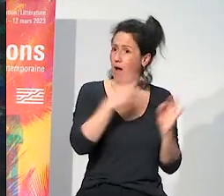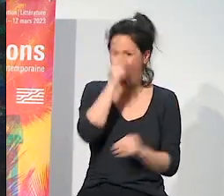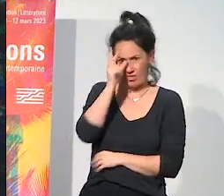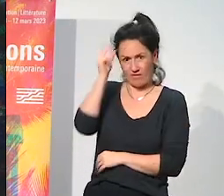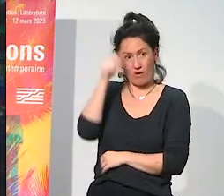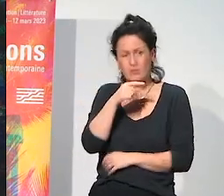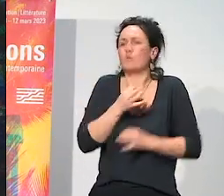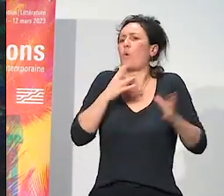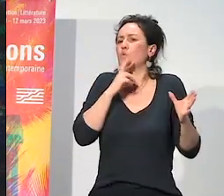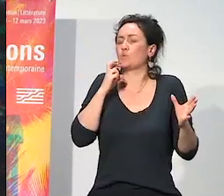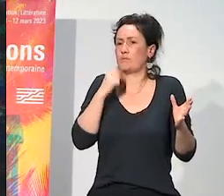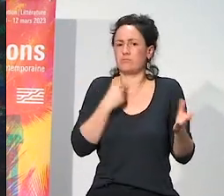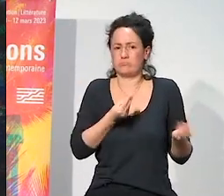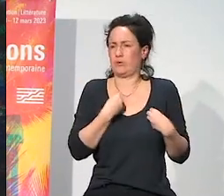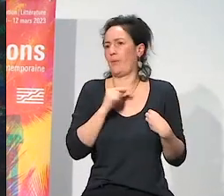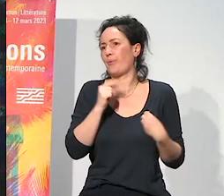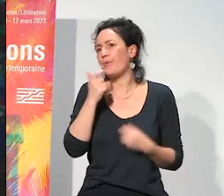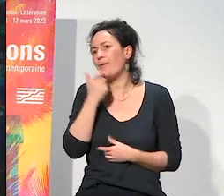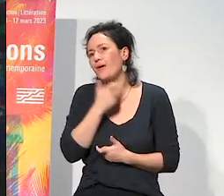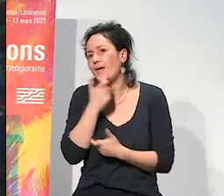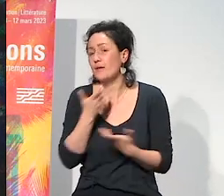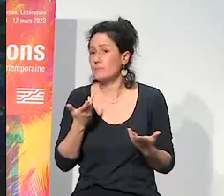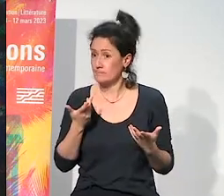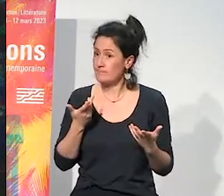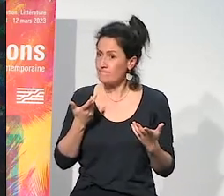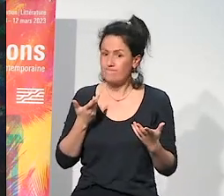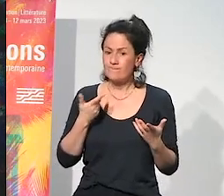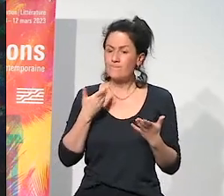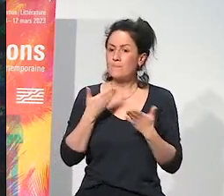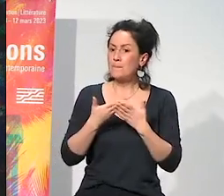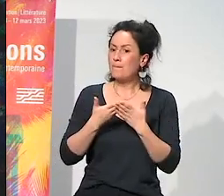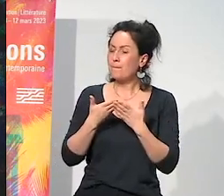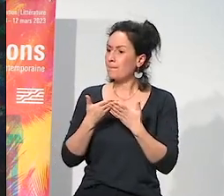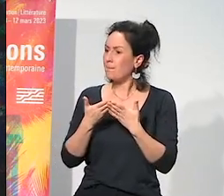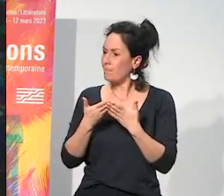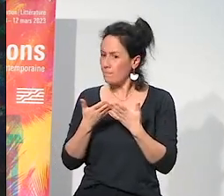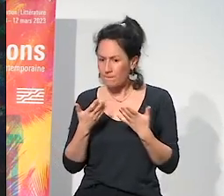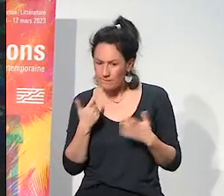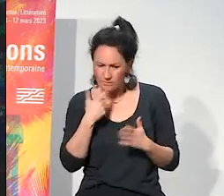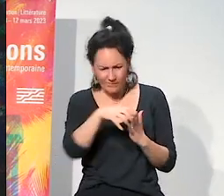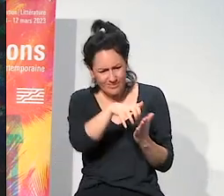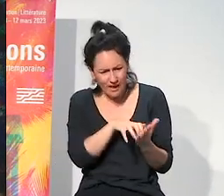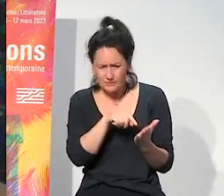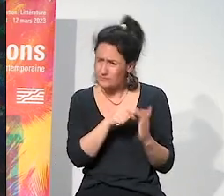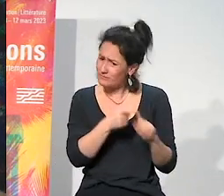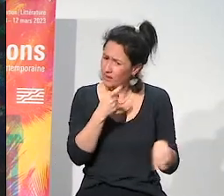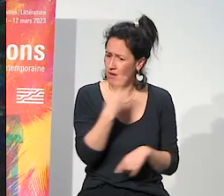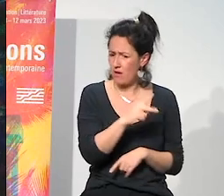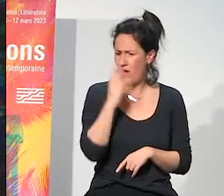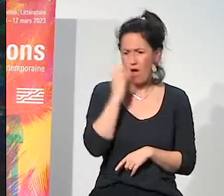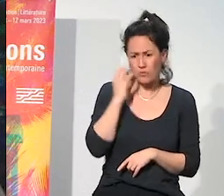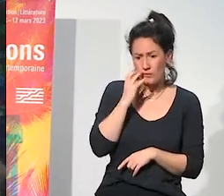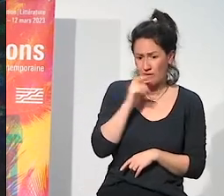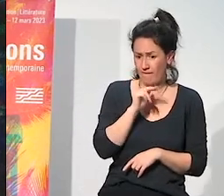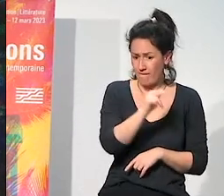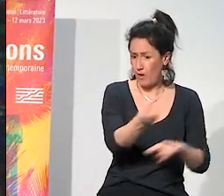Et là, qu'est-ce qu'on fait, en fait, quand un texte, effectivement, d'une adolescente qui va mourir dans un